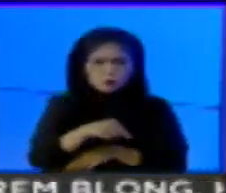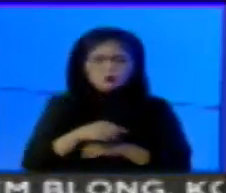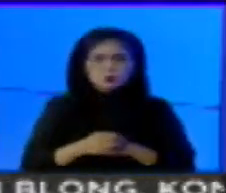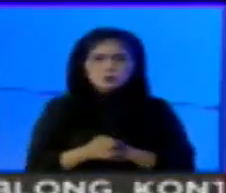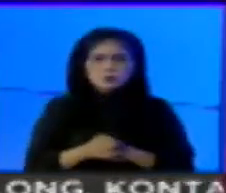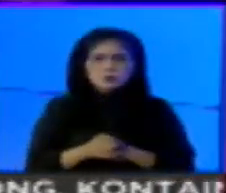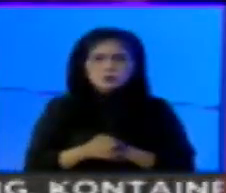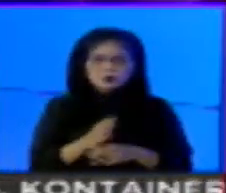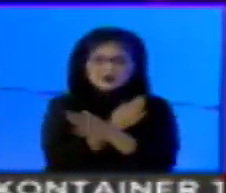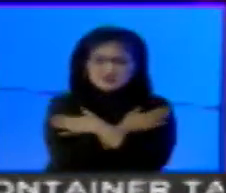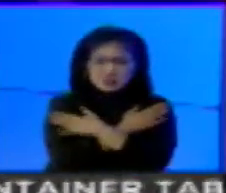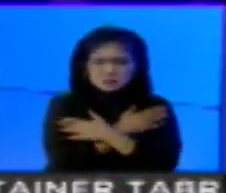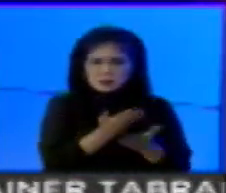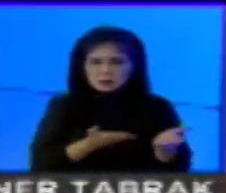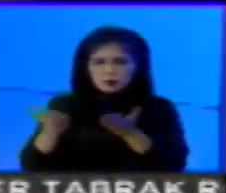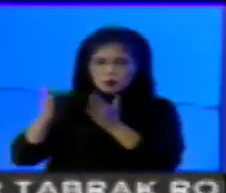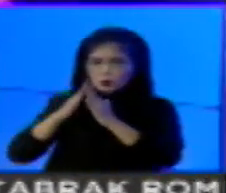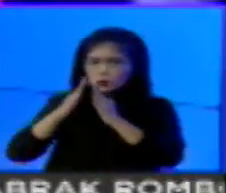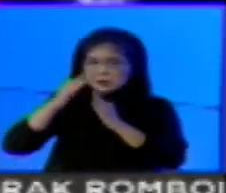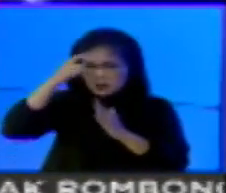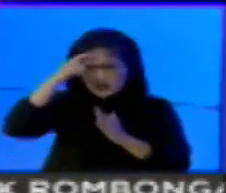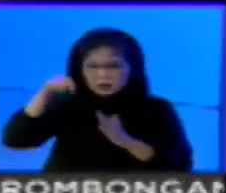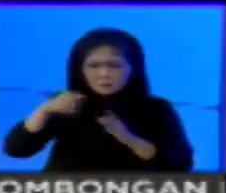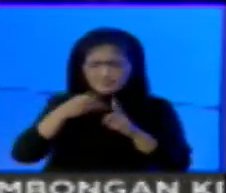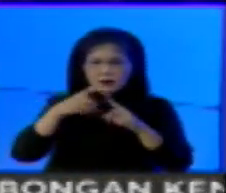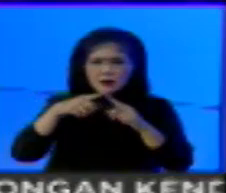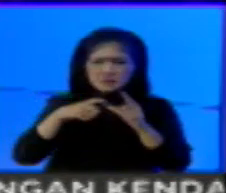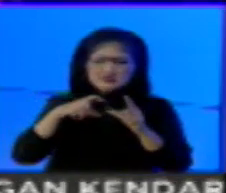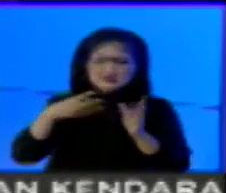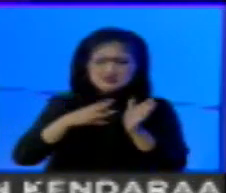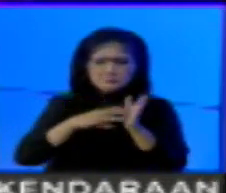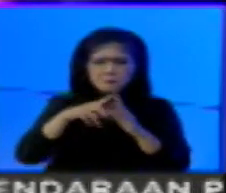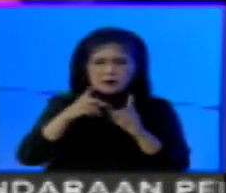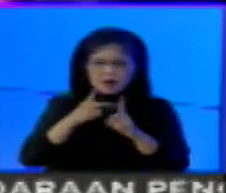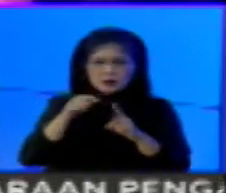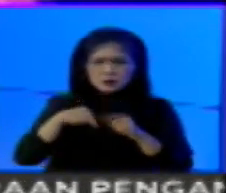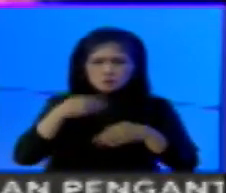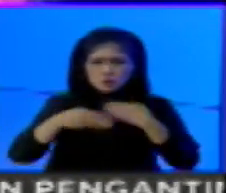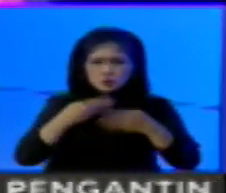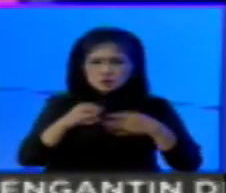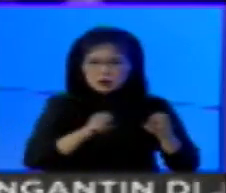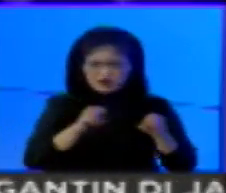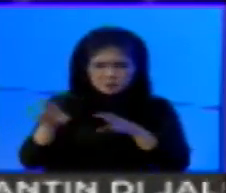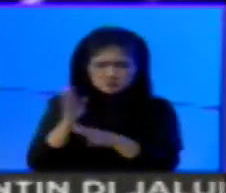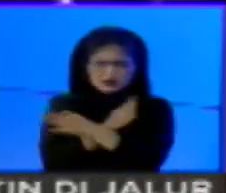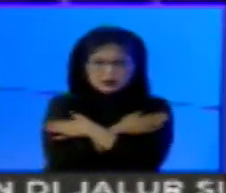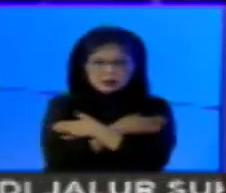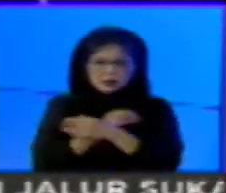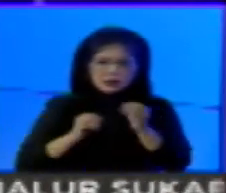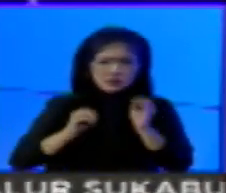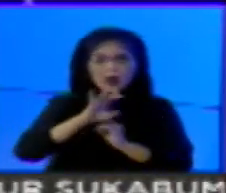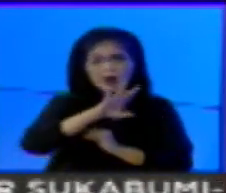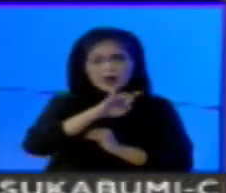Jenazah korban dievakuasi ke rumah sakit daerah Besemah, Kota Pagaralam. Sementara evakuasi jenazah pendaki lainnya dilanjutkan hari ini.